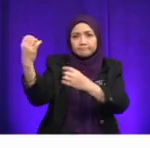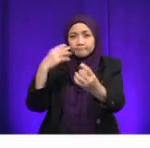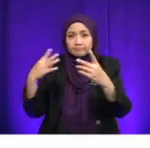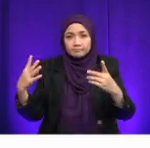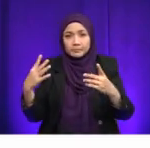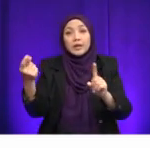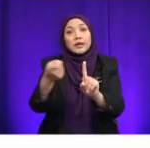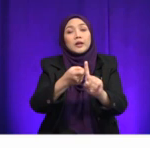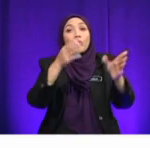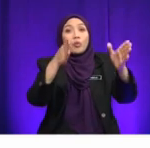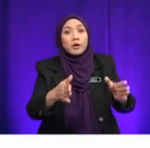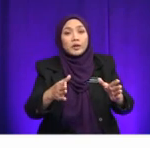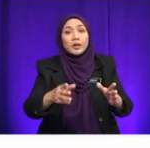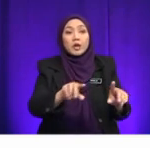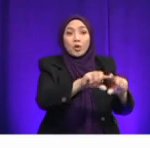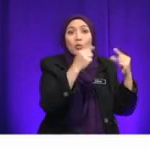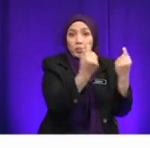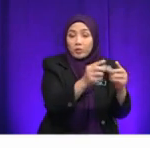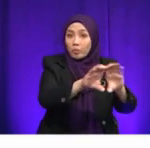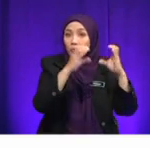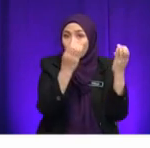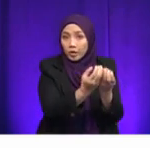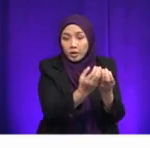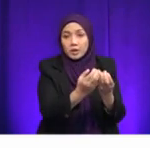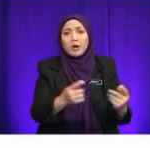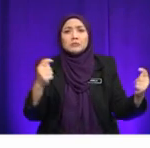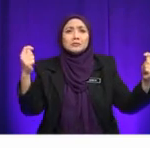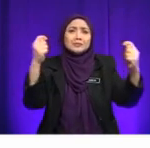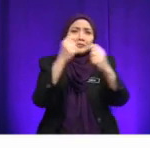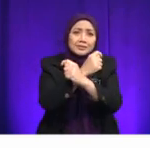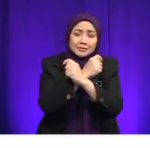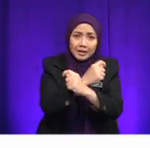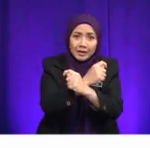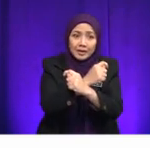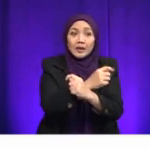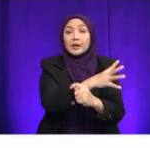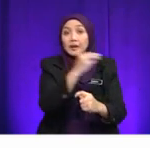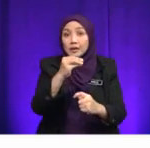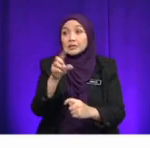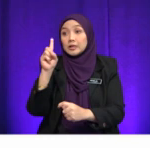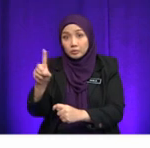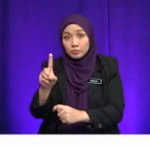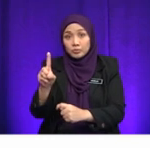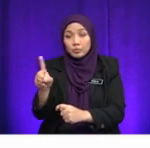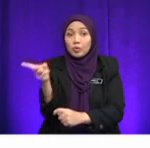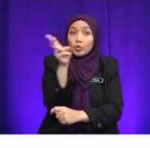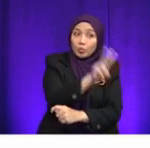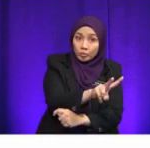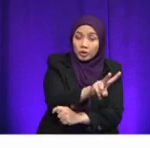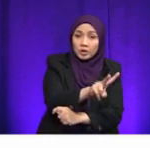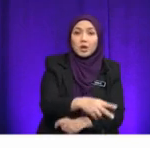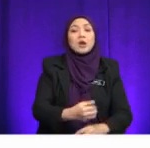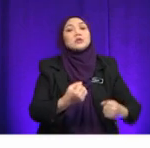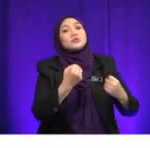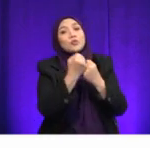golongan yang menentang penyerahan Serawak itu oke dan juga golongan yang menyokong penyerahan Serawak Oke jadi bagi golongan